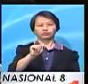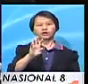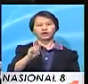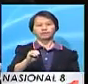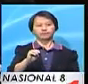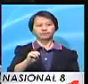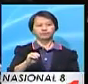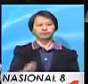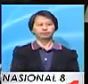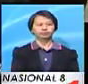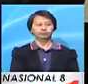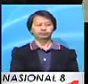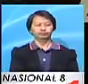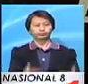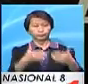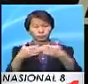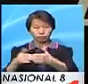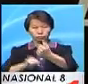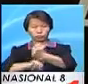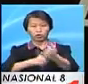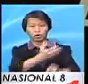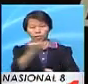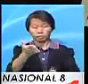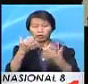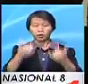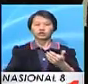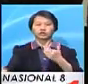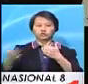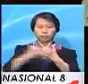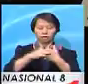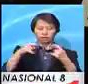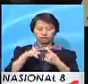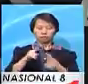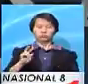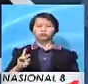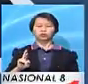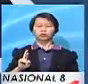Sepak Malaysia, FAM. Teruskan sokongan anda kembali bersama dengan rakan setugas di Angkasa Puri.